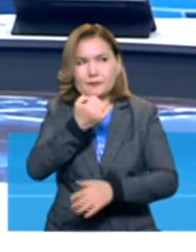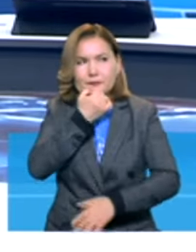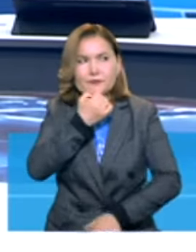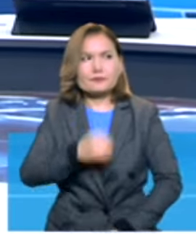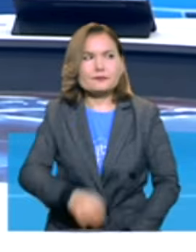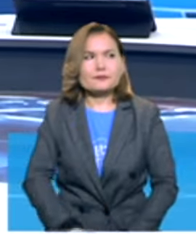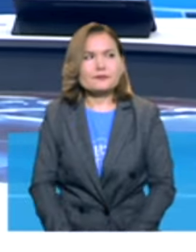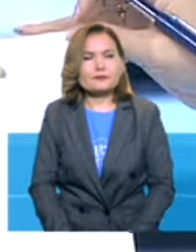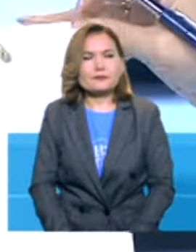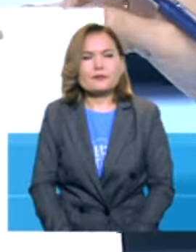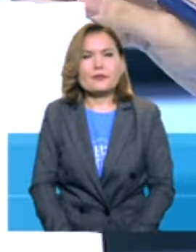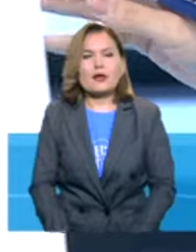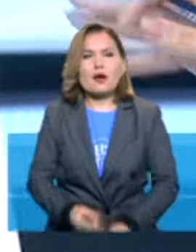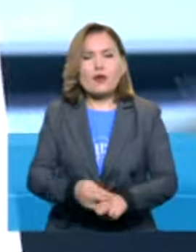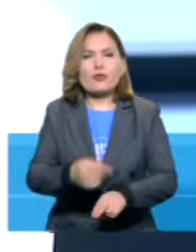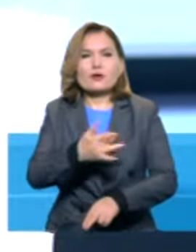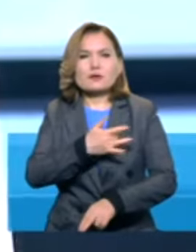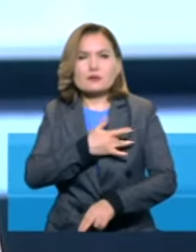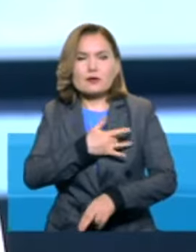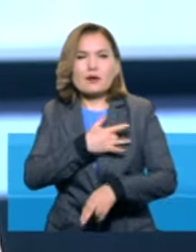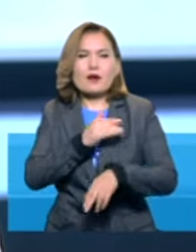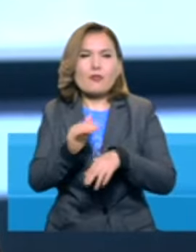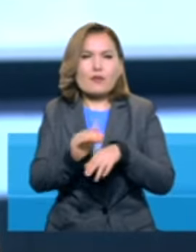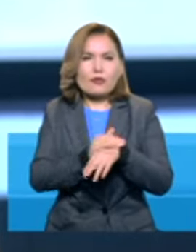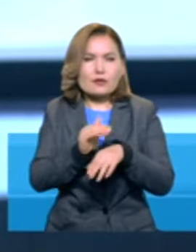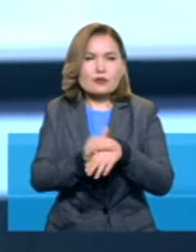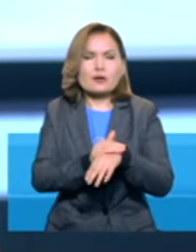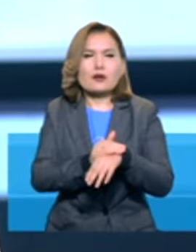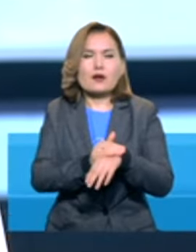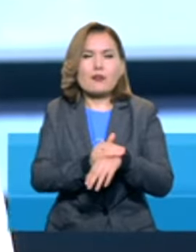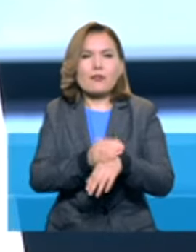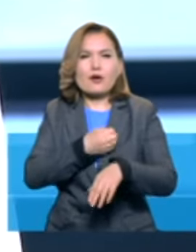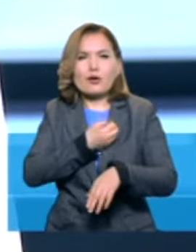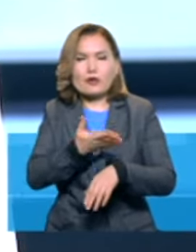Гаухар қарындасымыз, осындай мейірімді жүрегіңізбен үлкен